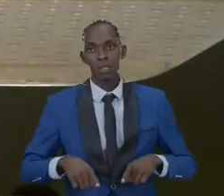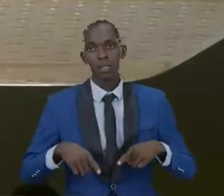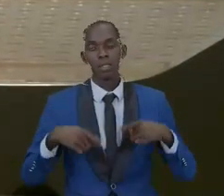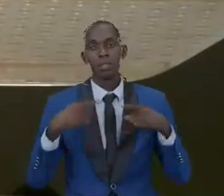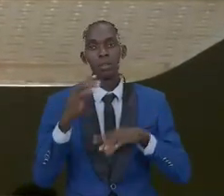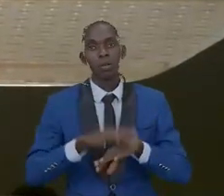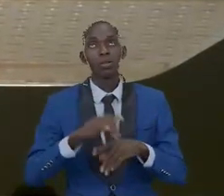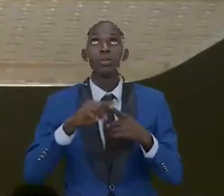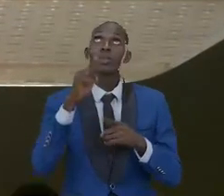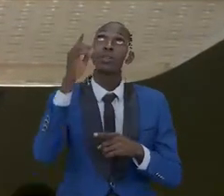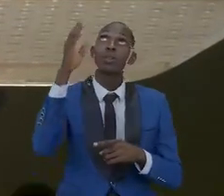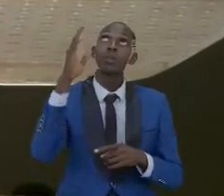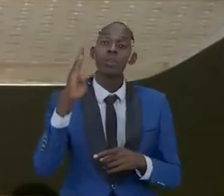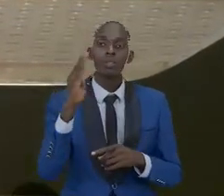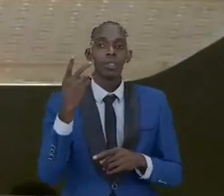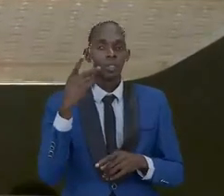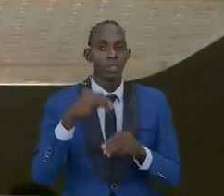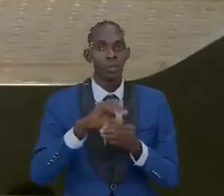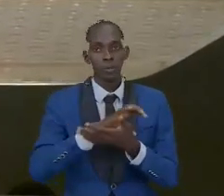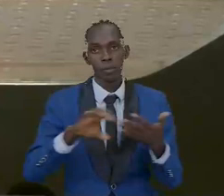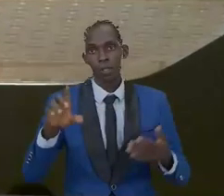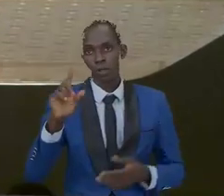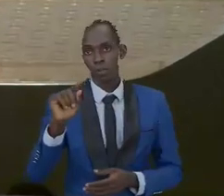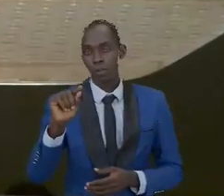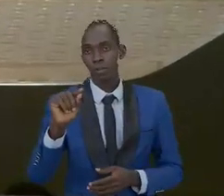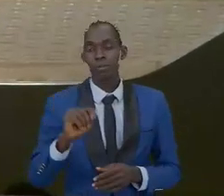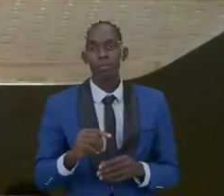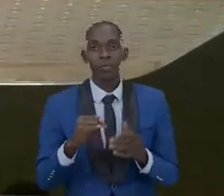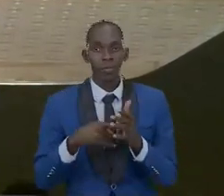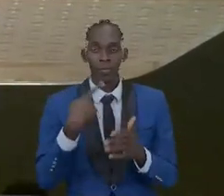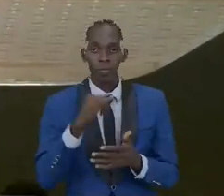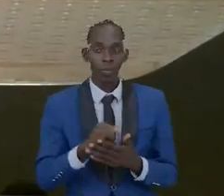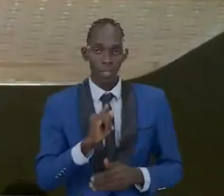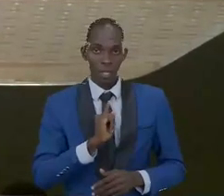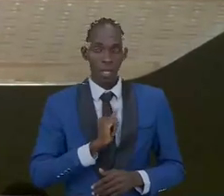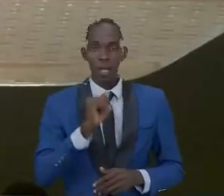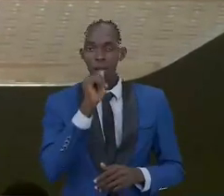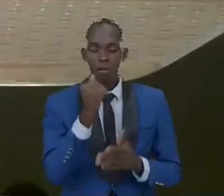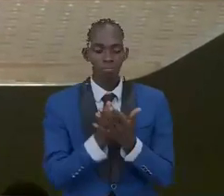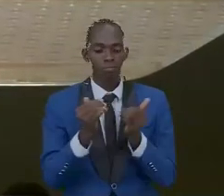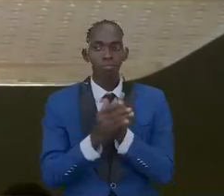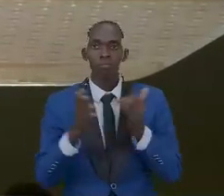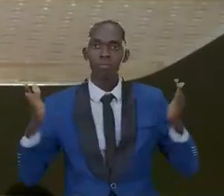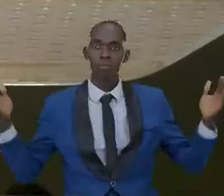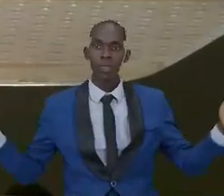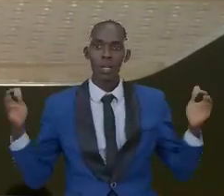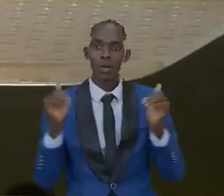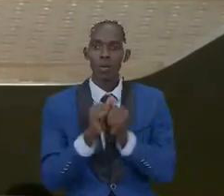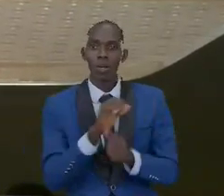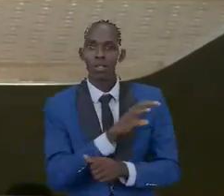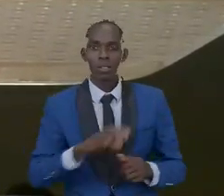loi que je suis mort à la loi afin de vivre pour Dieu verser vers j'ai été crucifié avec Christian